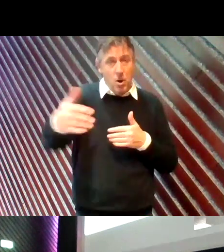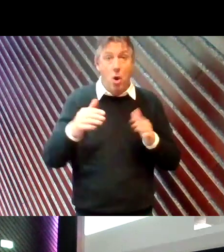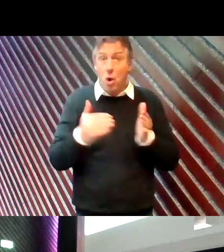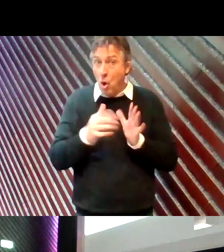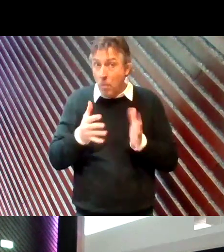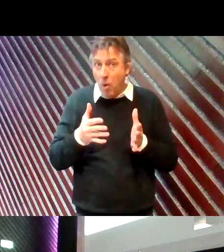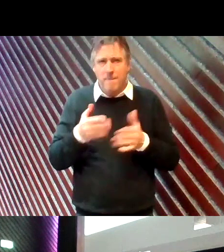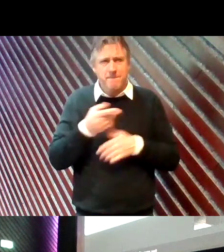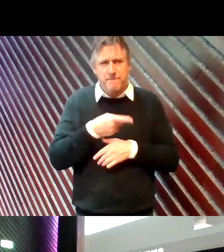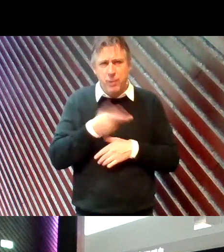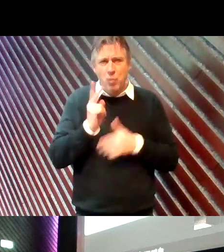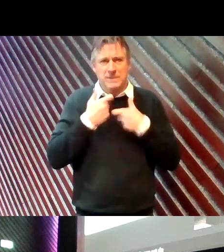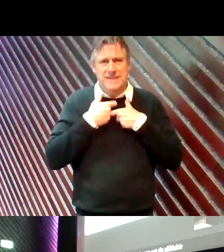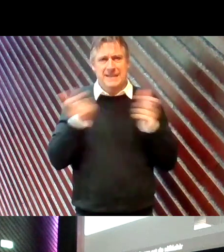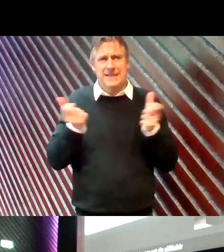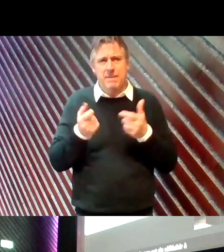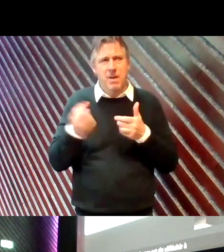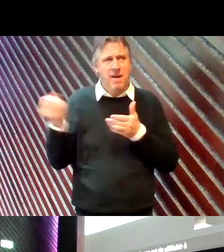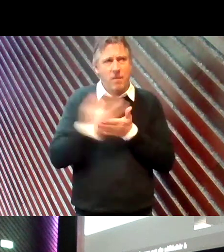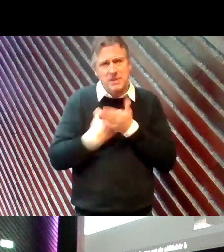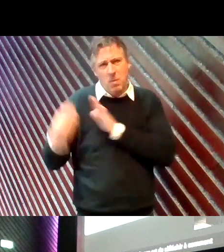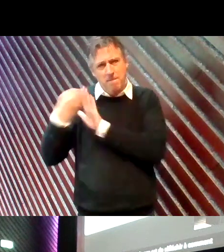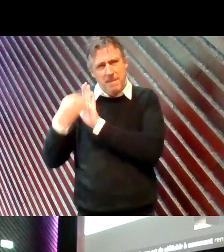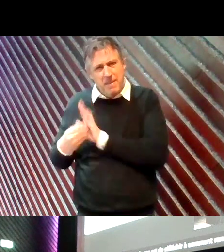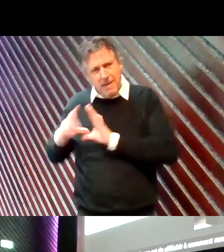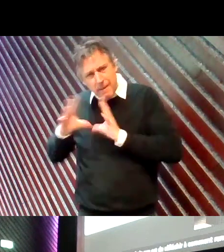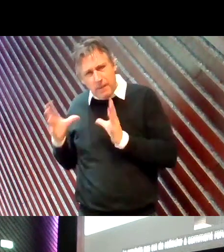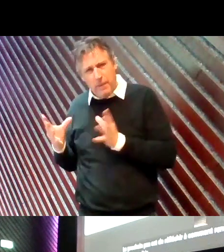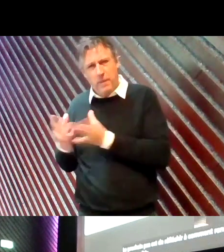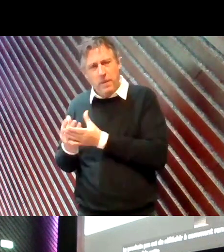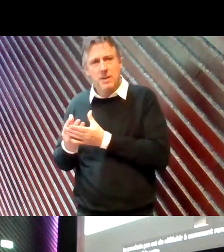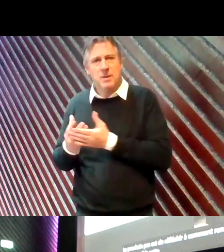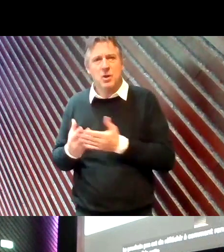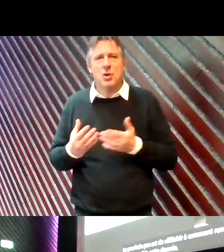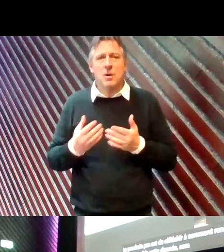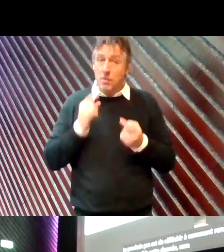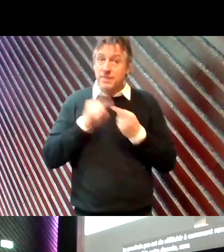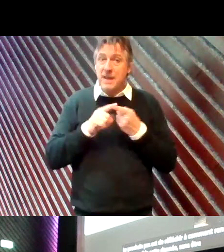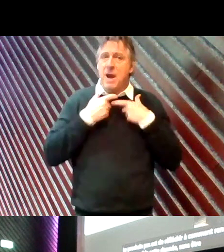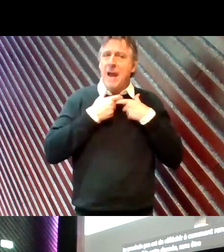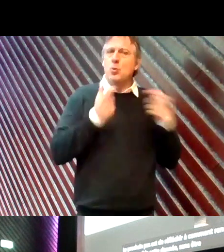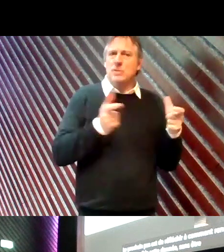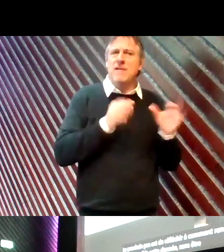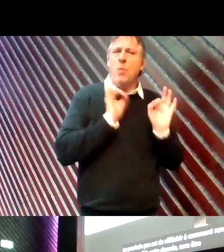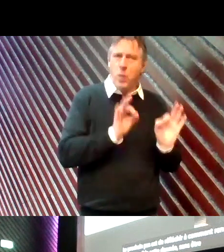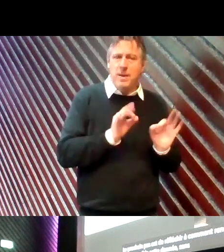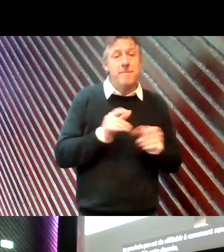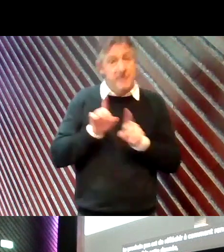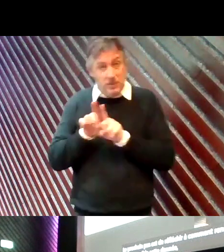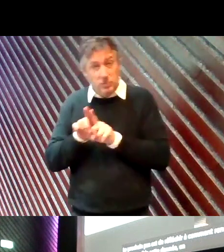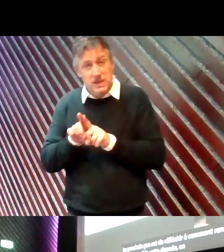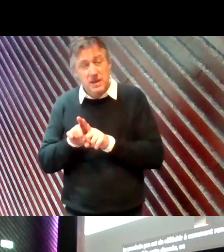encore plus accessible cette donnée sans être sur uniquement la partie inclusive mais sur l'accessibilité universelle